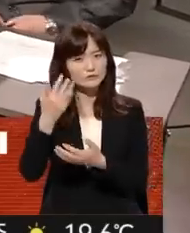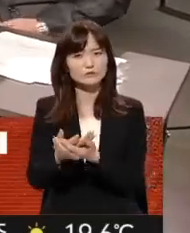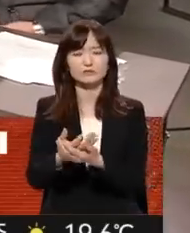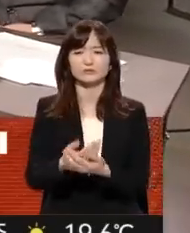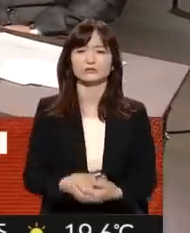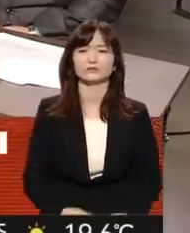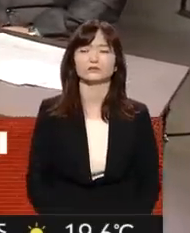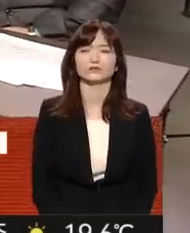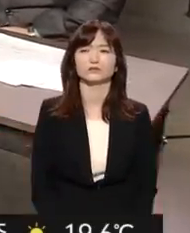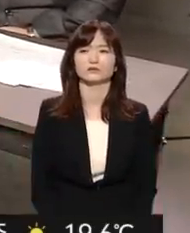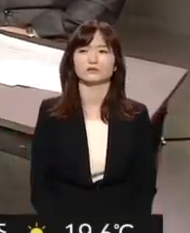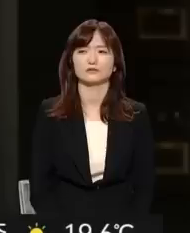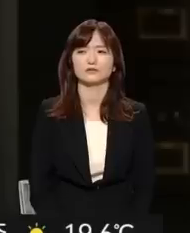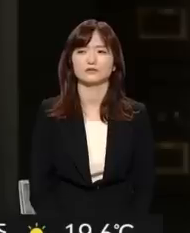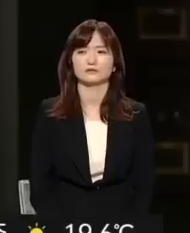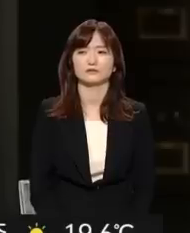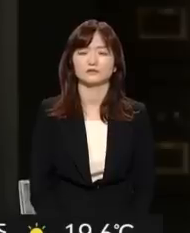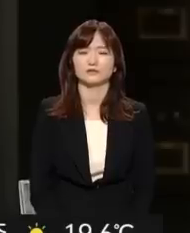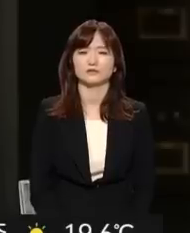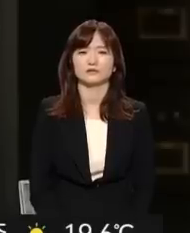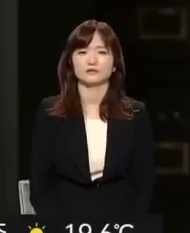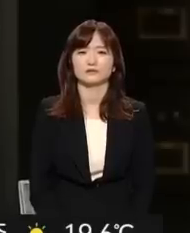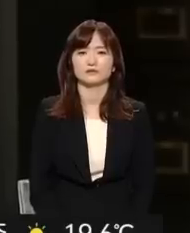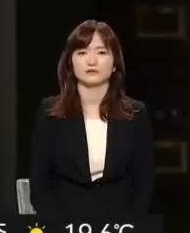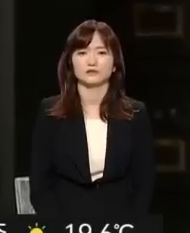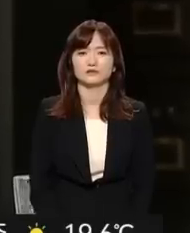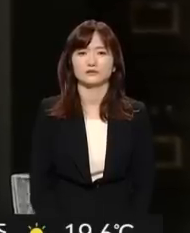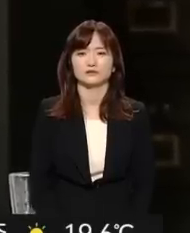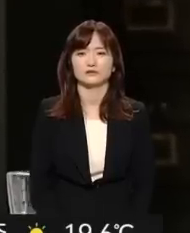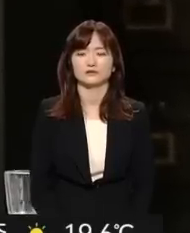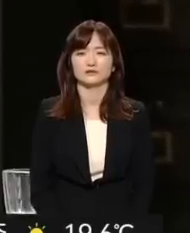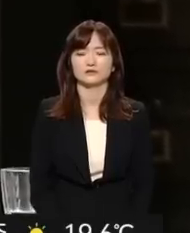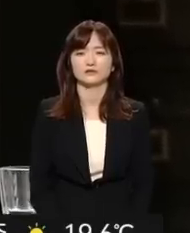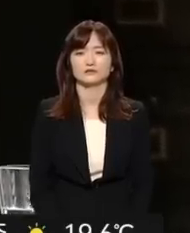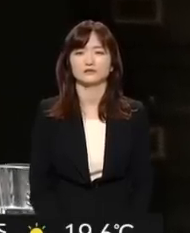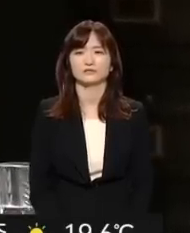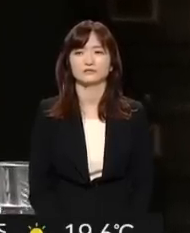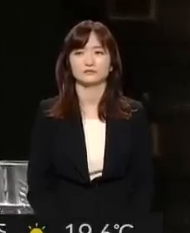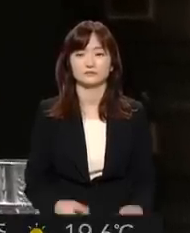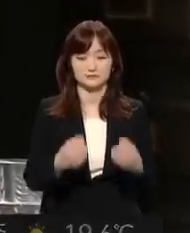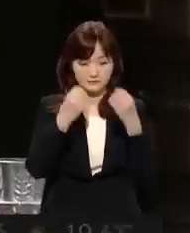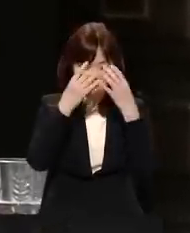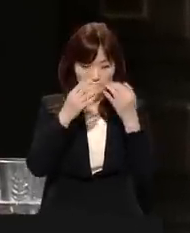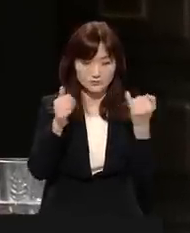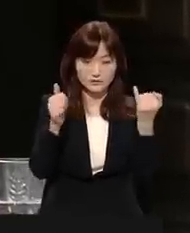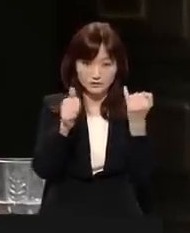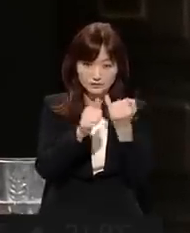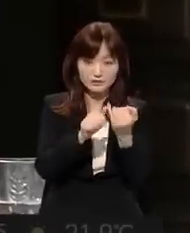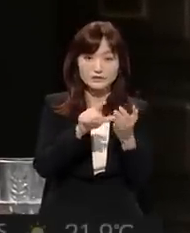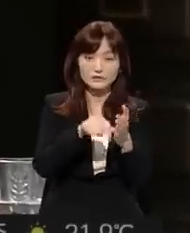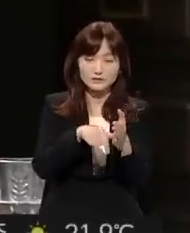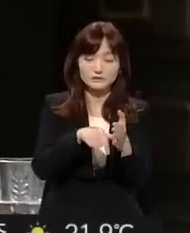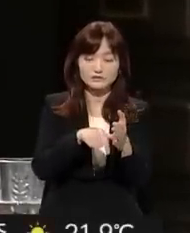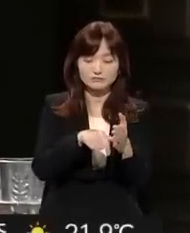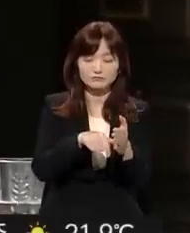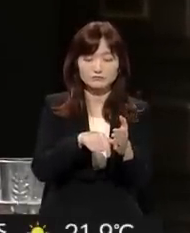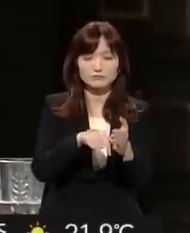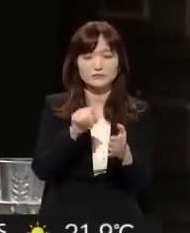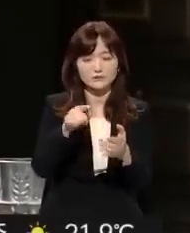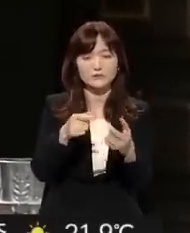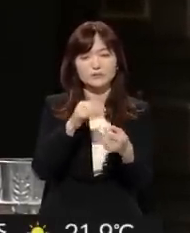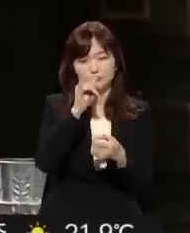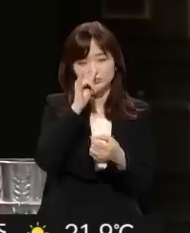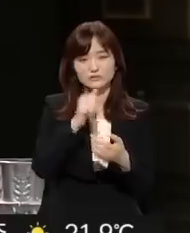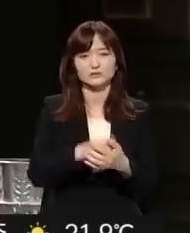아니 그런데 자 만약에 그래도 뭐 신혼 때야 신혼 때니까 그러려니 할 수 있어요. 이후에라도 아내가